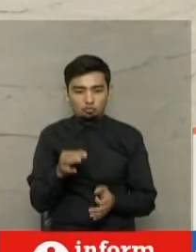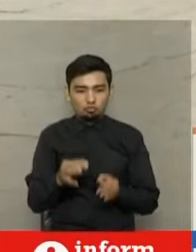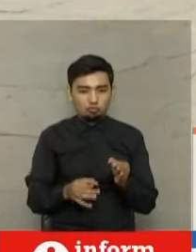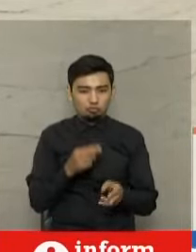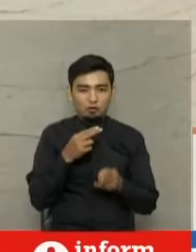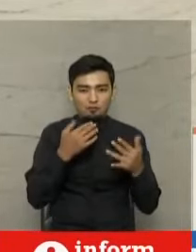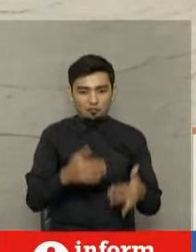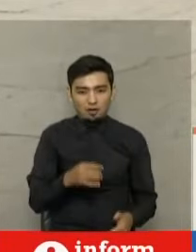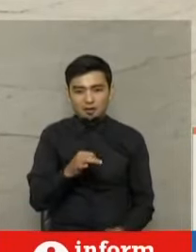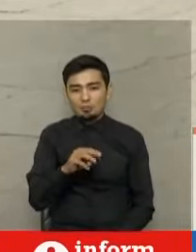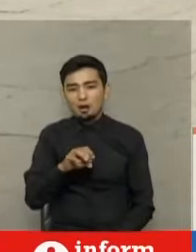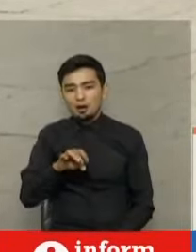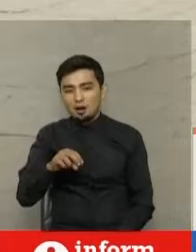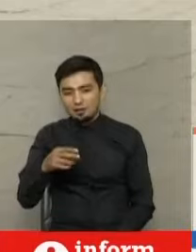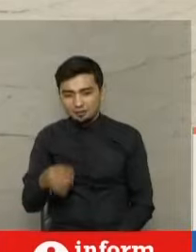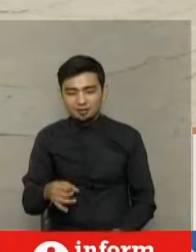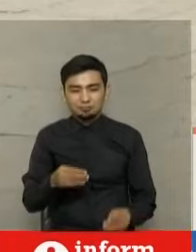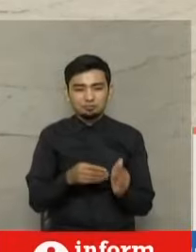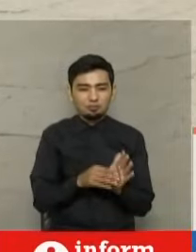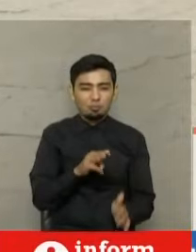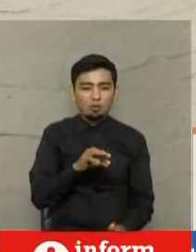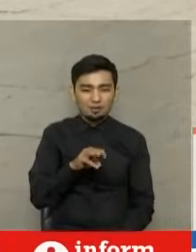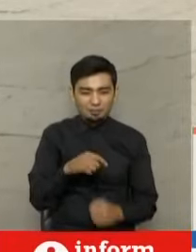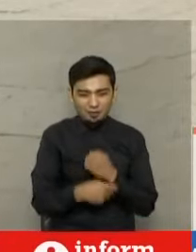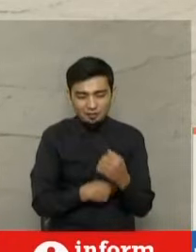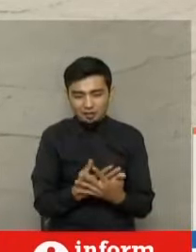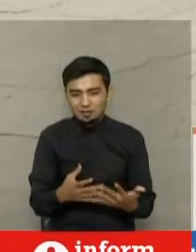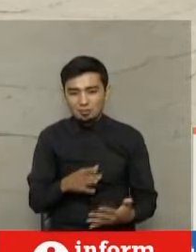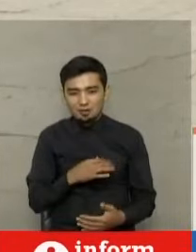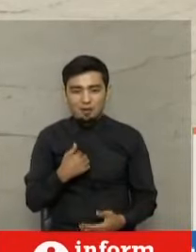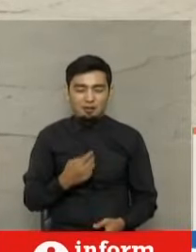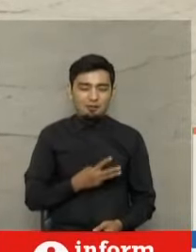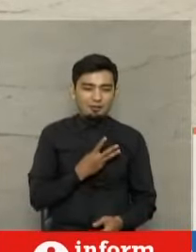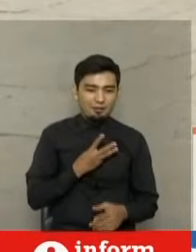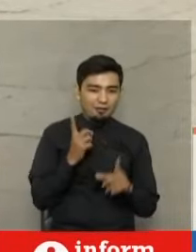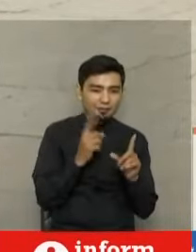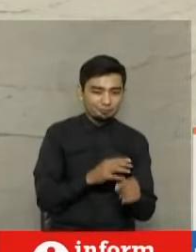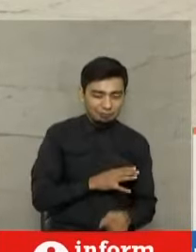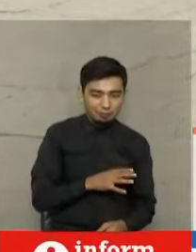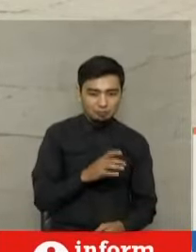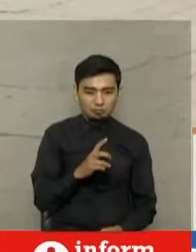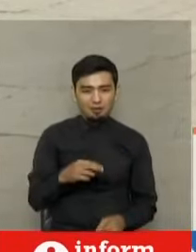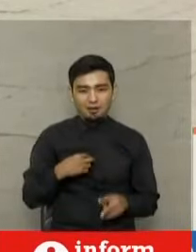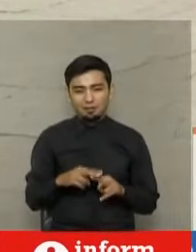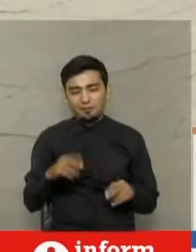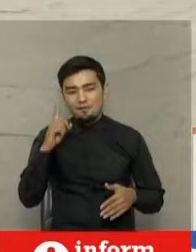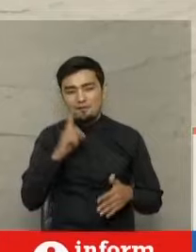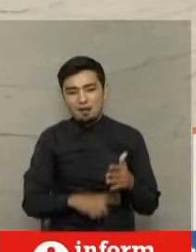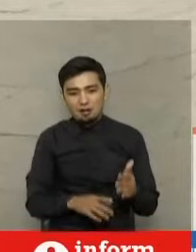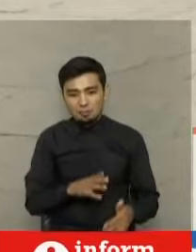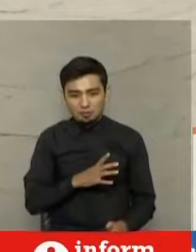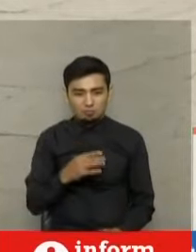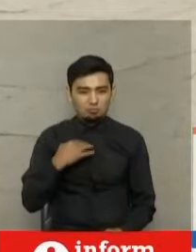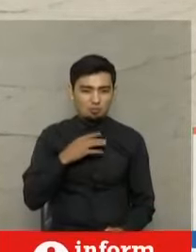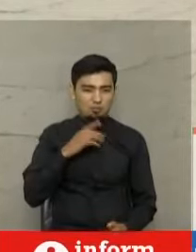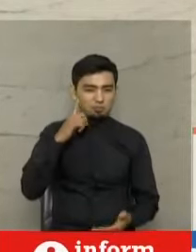бердім. Енді моральдық, материалдық шығынымды өтегім келеді. Біз өте керемет көңіл күймен бардық. Ойлағанымыздай болады деп сендік. Көптен